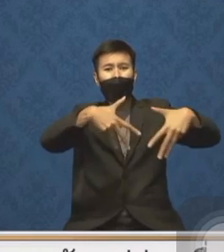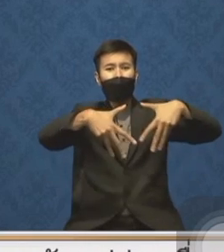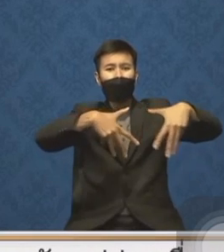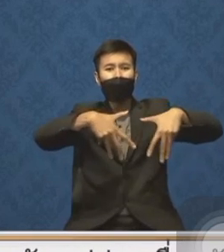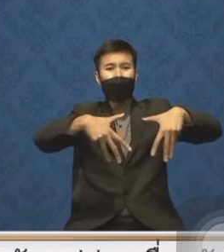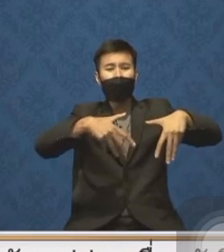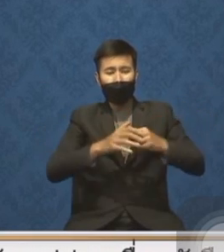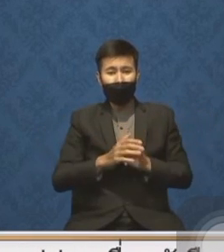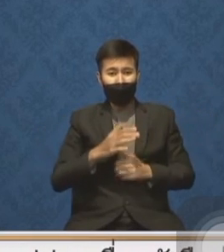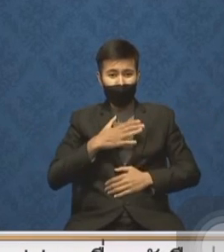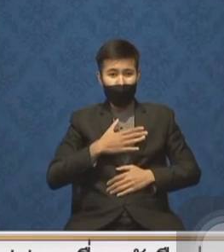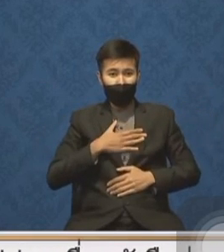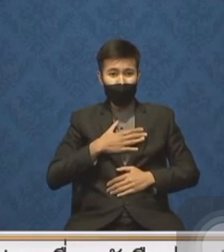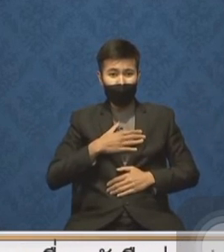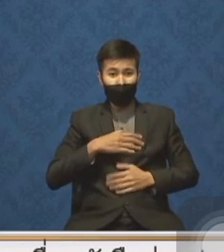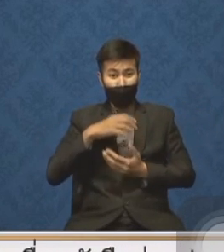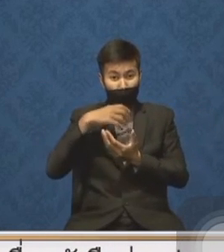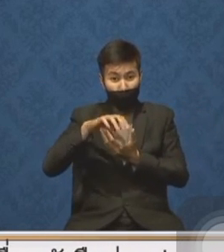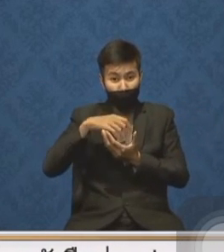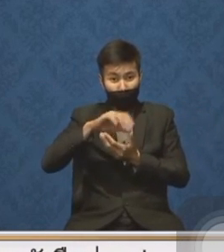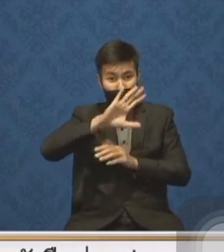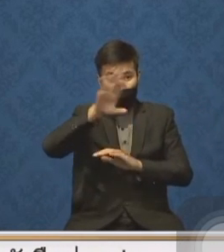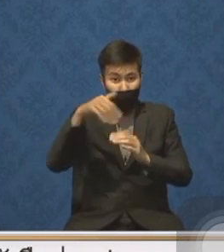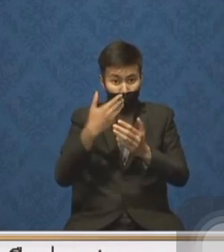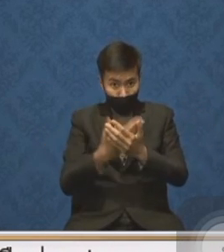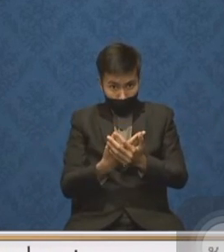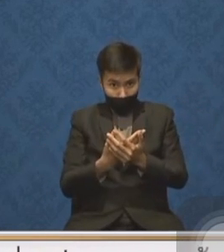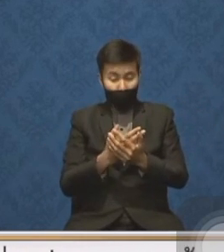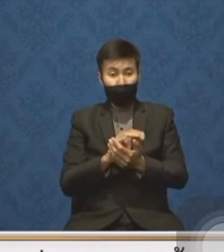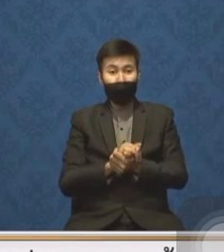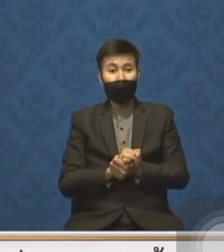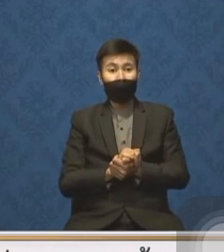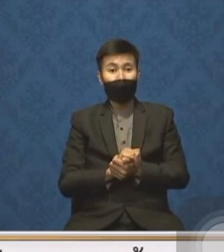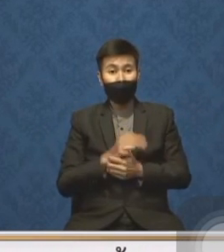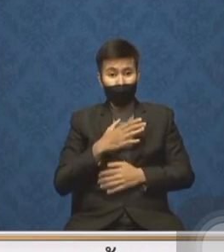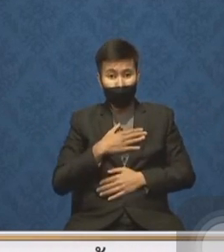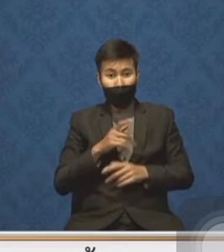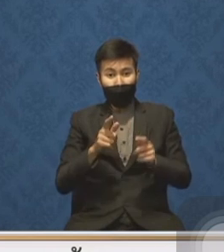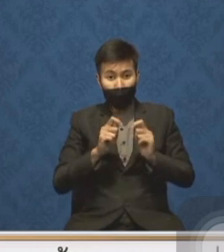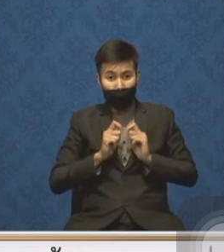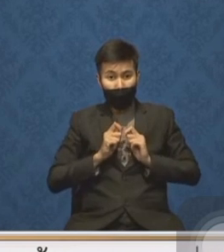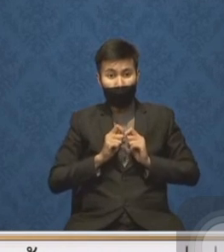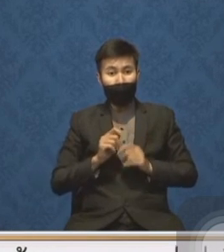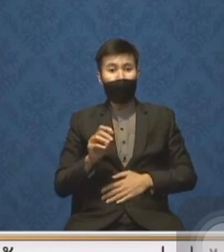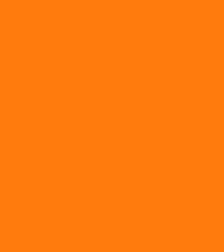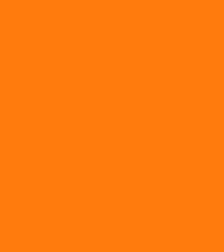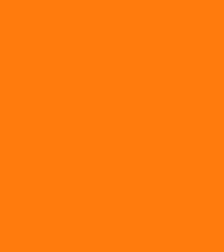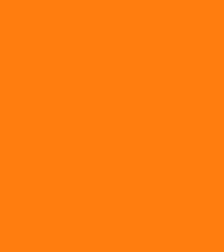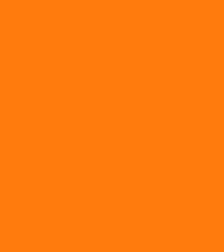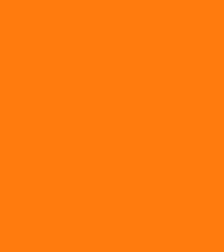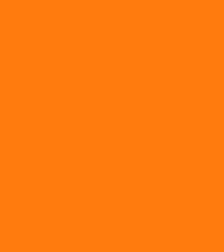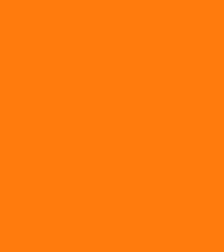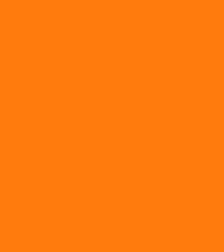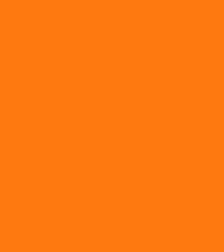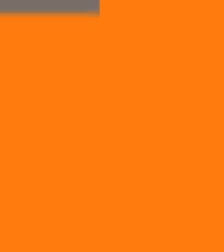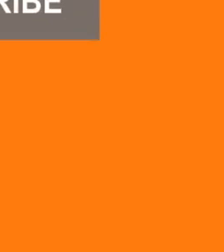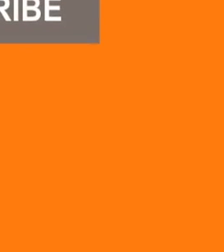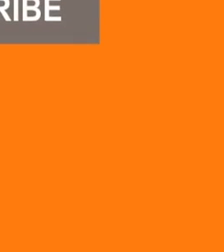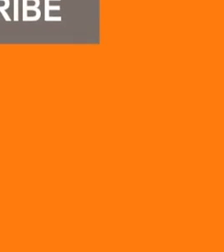ที่ผมพูดมาทั้งหมดเนี่ยนะครับผมขออนุญาตใช้สิทธิ์ไม่รับร่างพรบ.ฉบับนี้ครับขอบคุณครับ